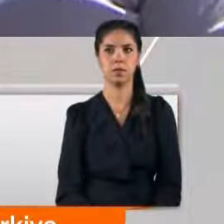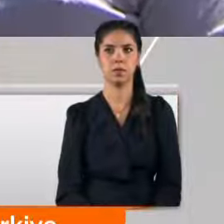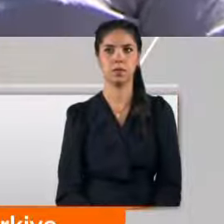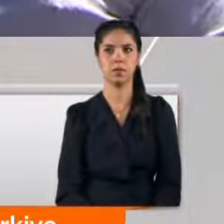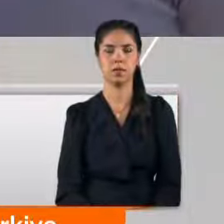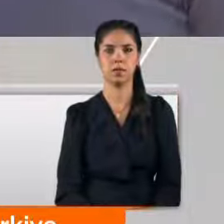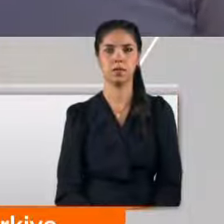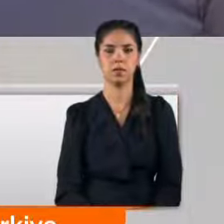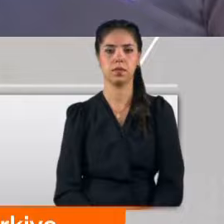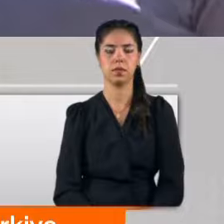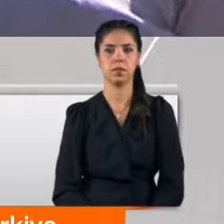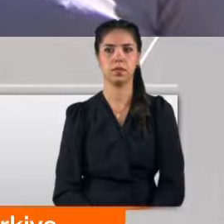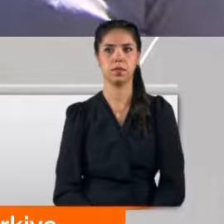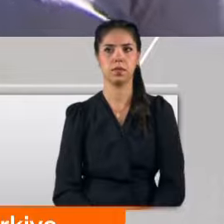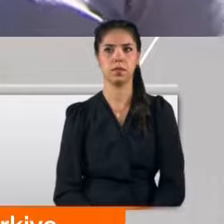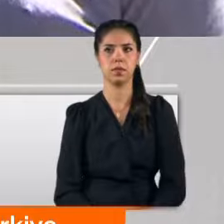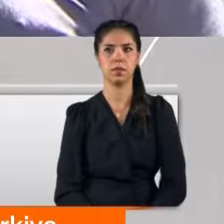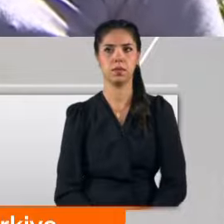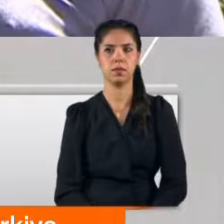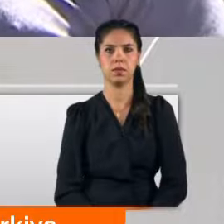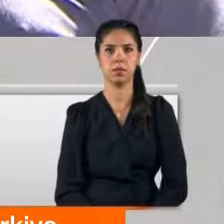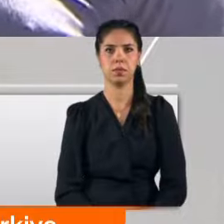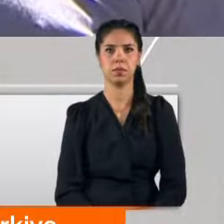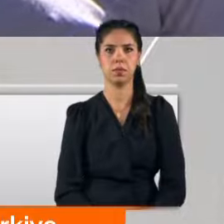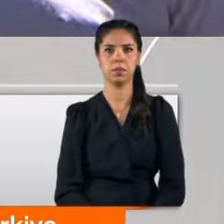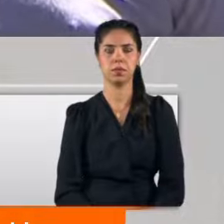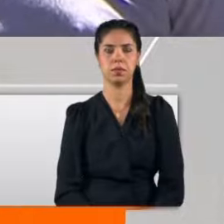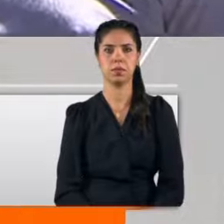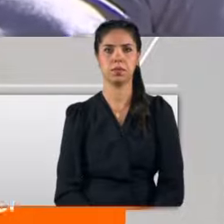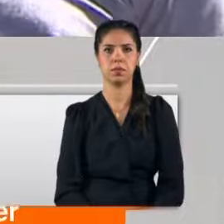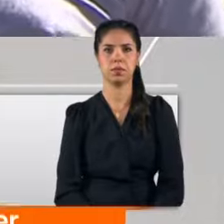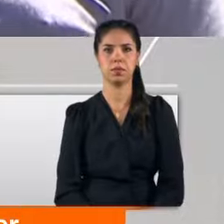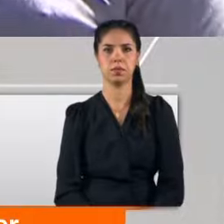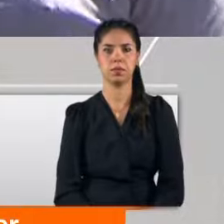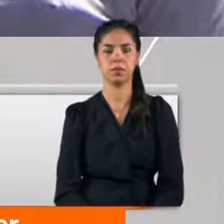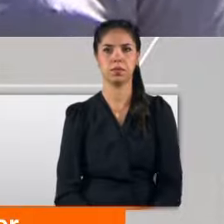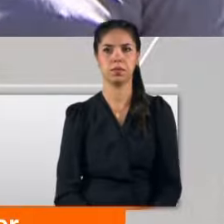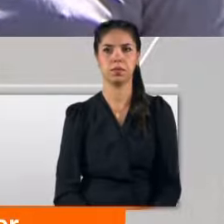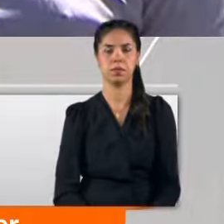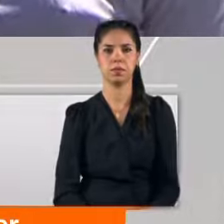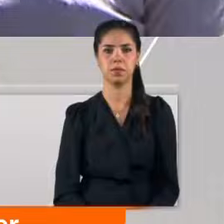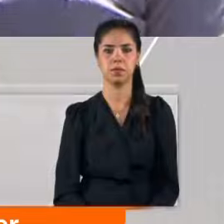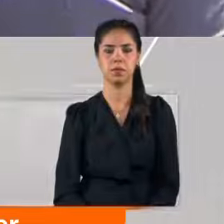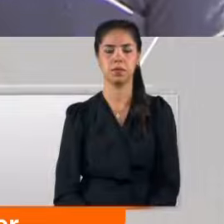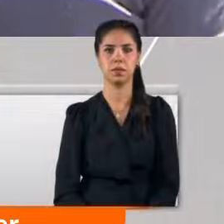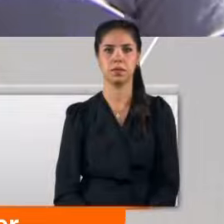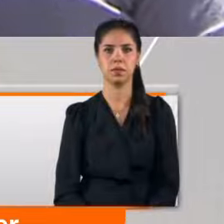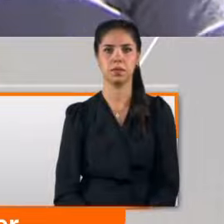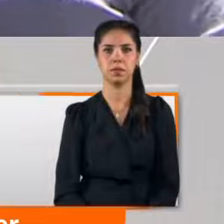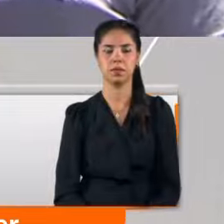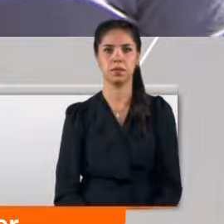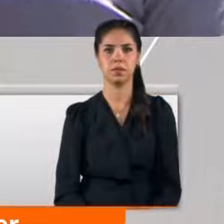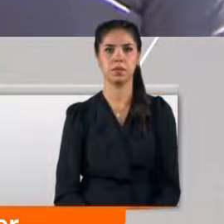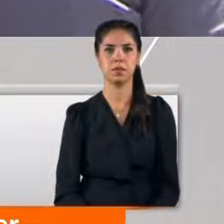insanı çekebilir yani. Açıkçası bir uzman tarafından görünmesi lazım. Sonuçta eğer iletim varsa burada risk taşıyordur demektir. Risk